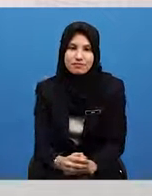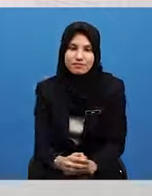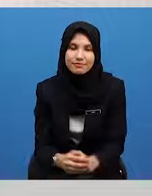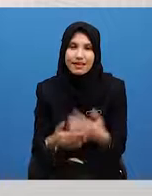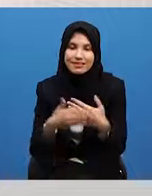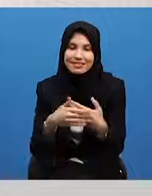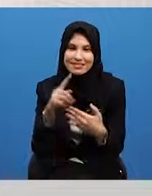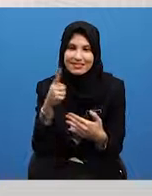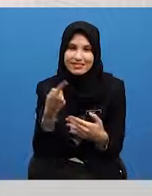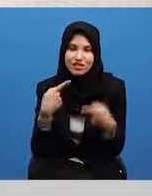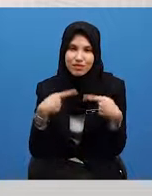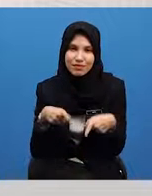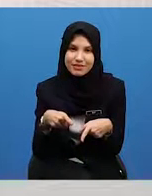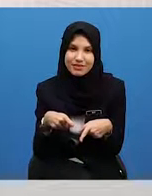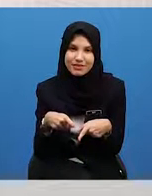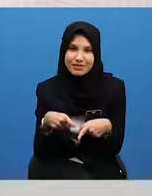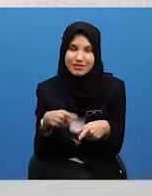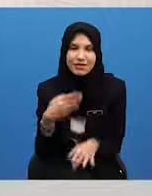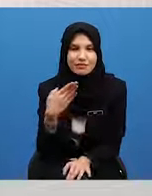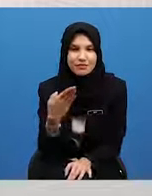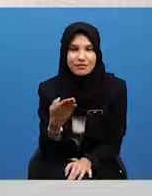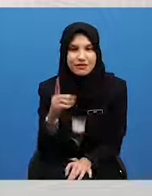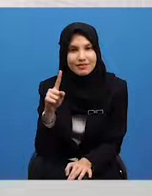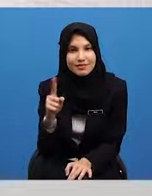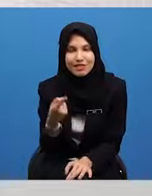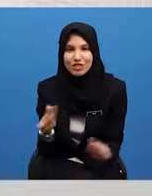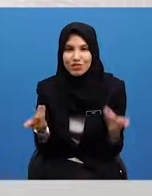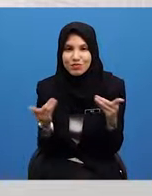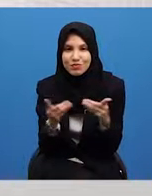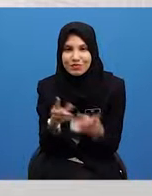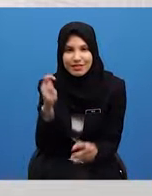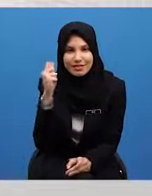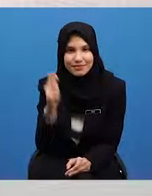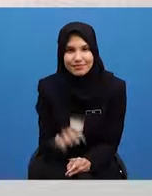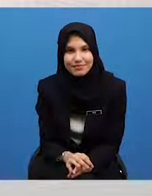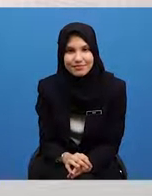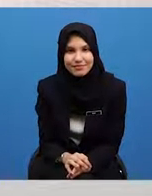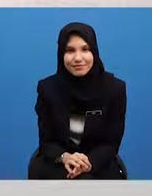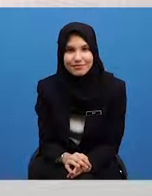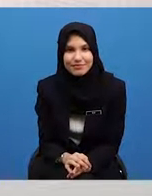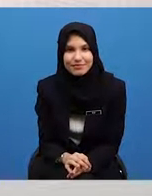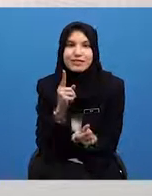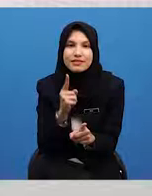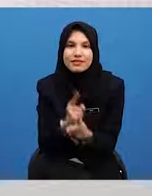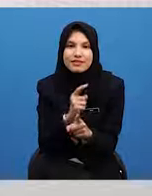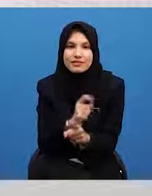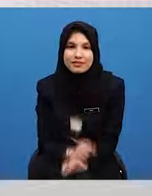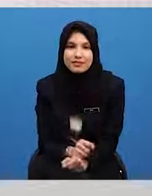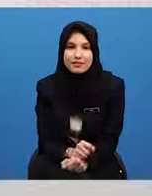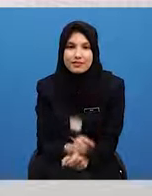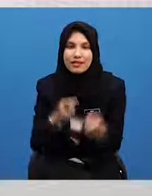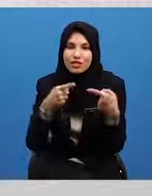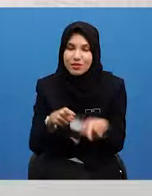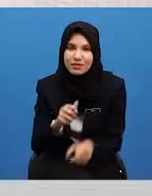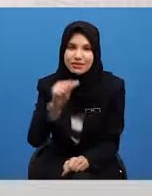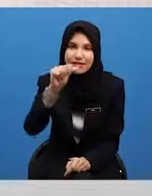saja jawapannya. Kamu baru saja jumpa tadi. Ya, jawapannya adalah